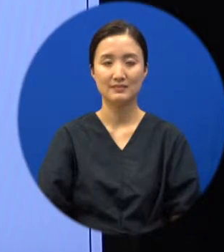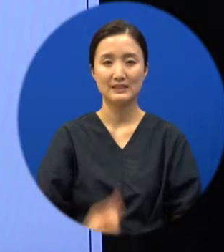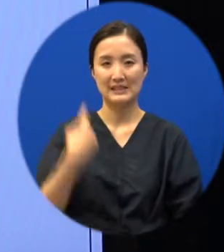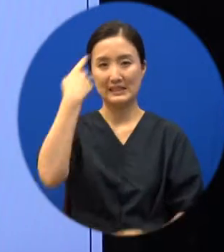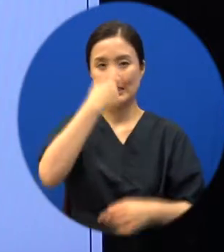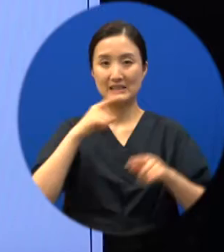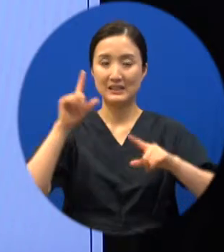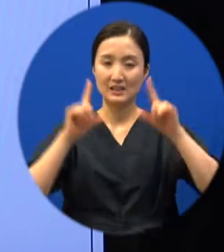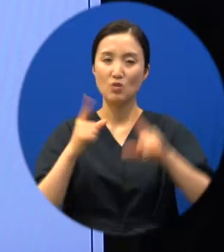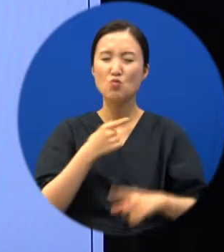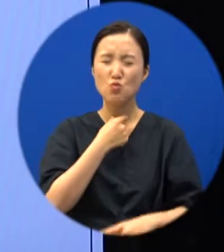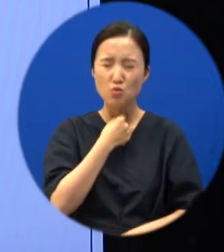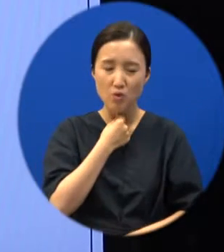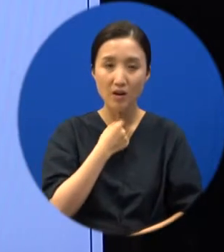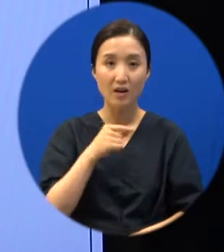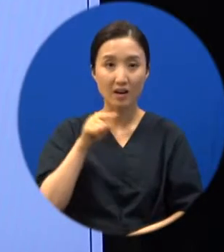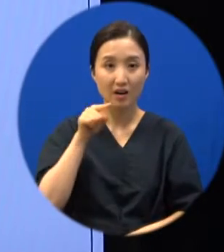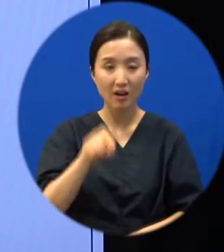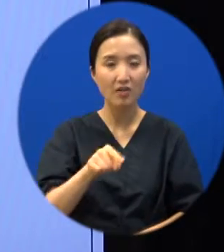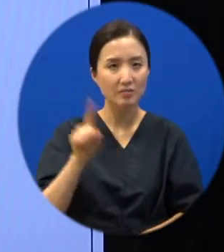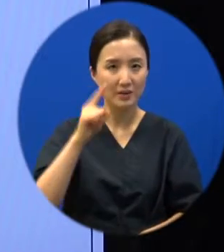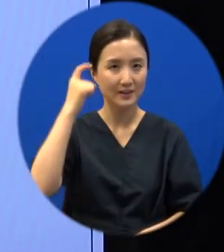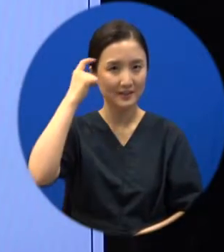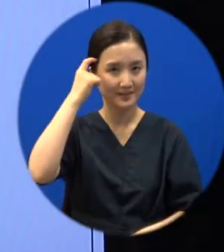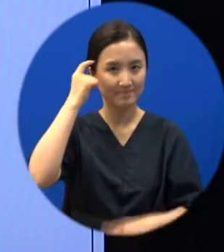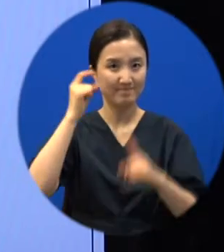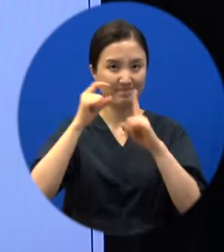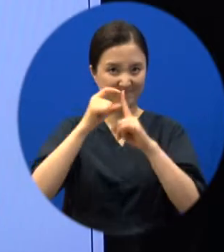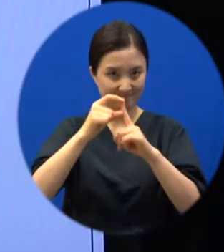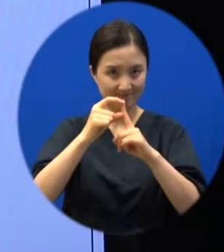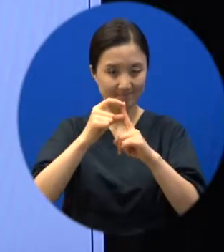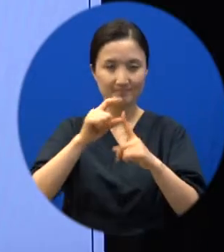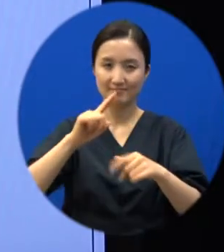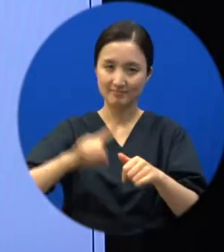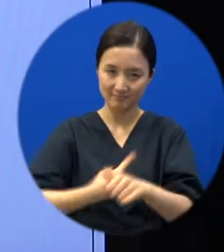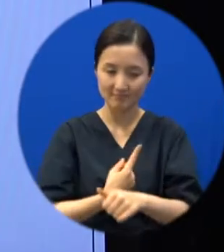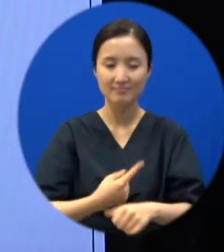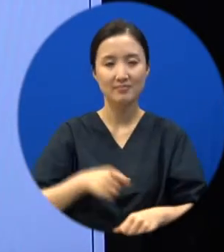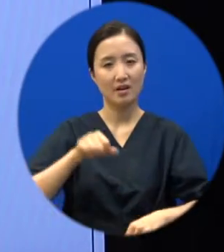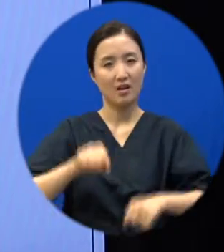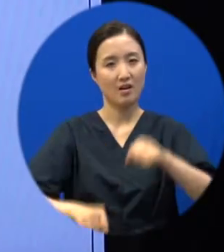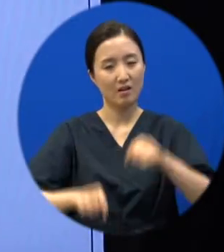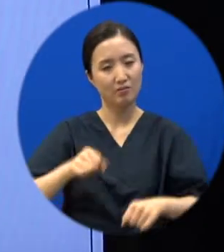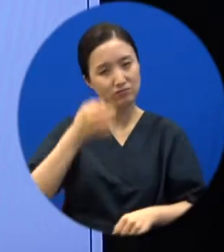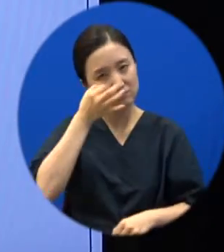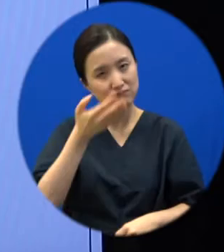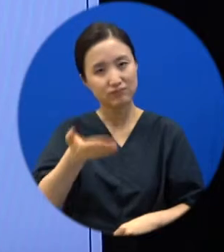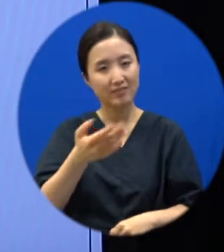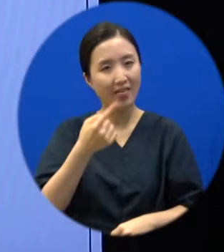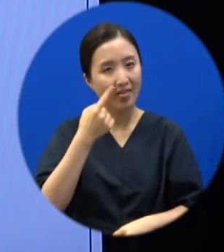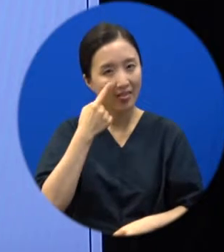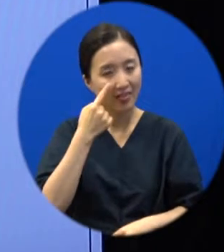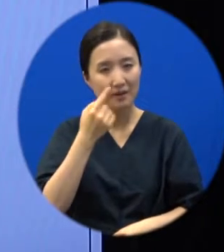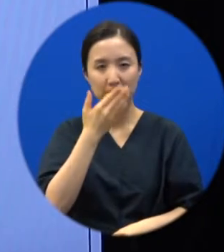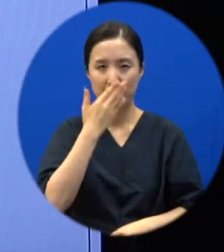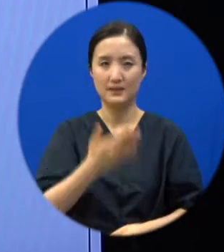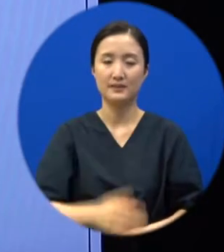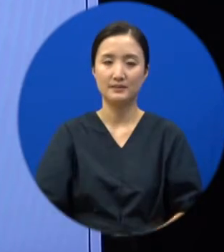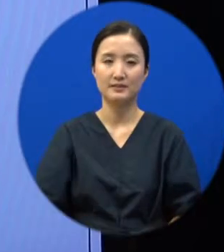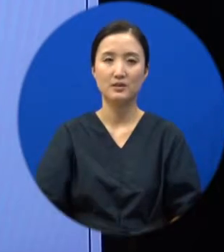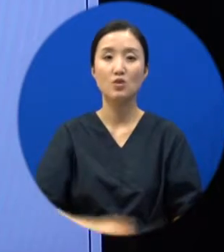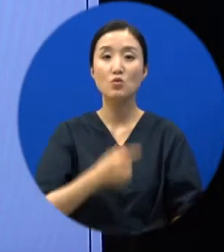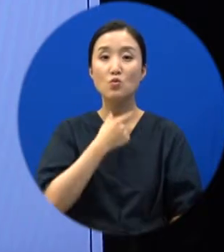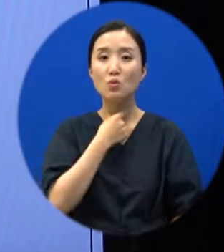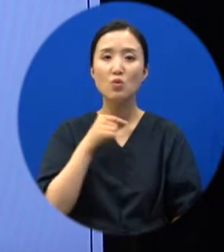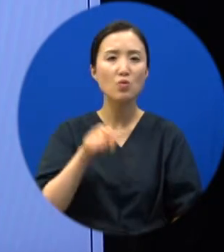원하는 이미지를 마음에 그리면 그 이미지는 행동을 통해 구체화될 수가 있습니다. 구체적으로 내가 원하는